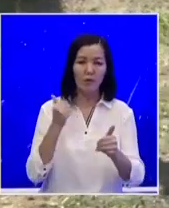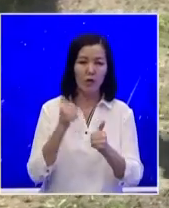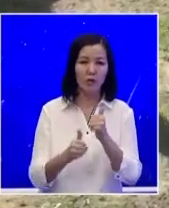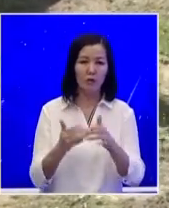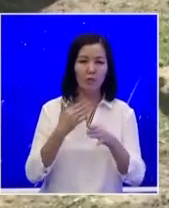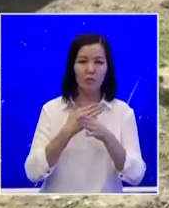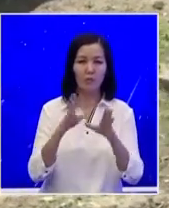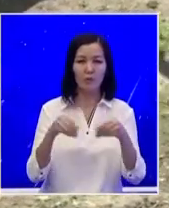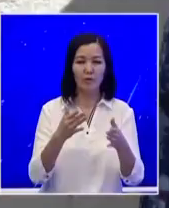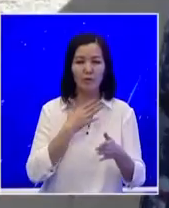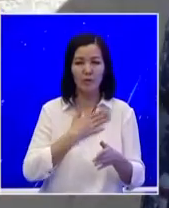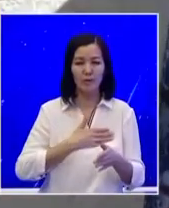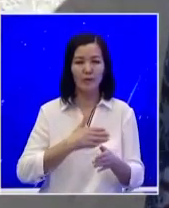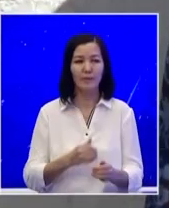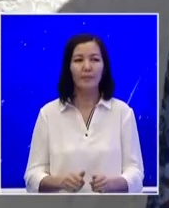оказался весьма кстати.